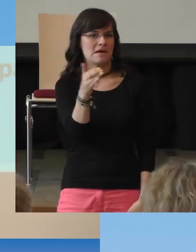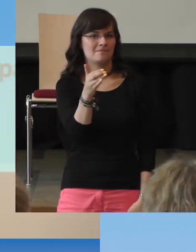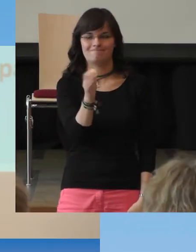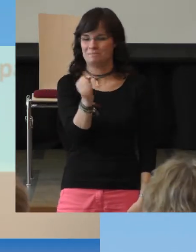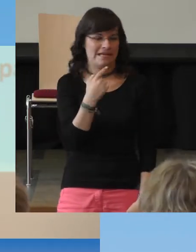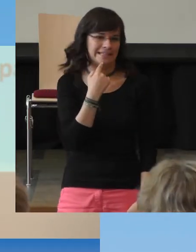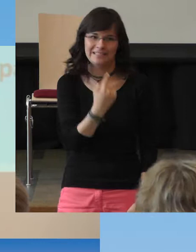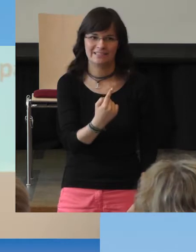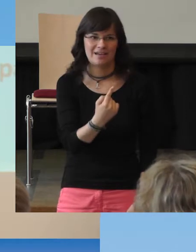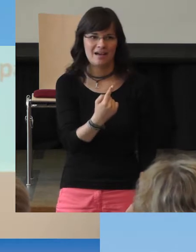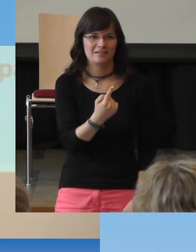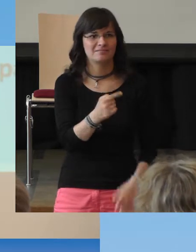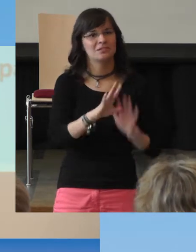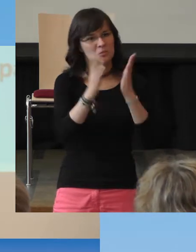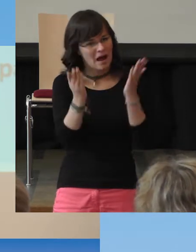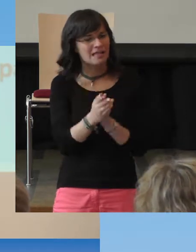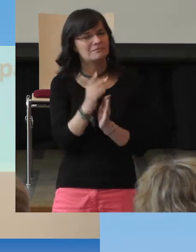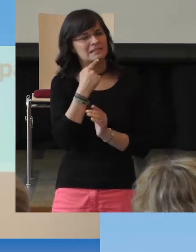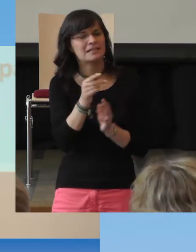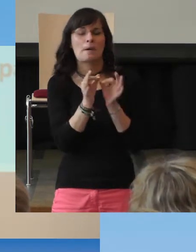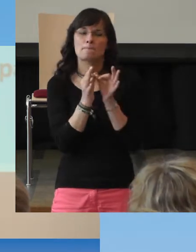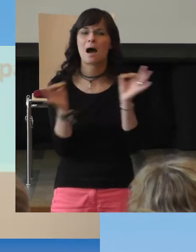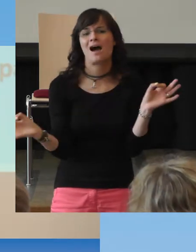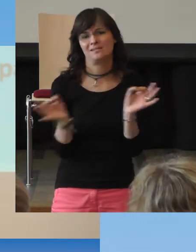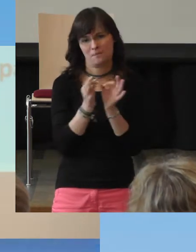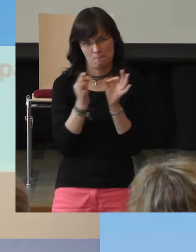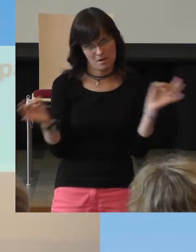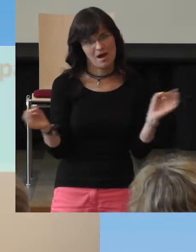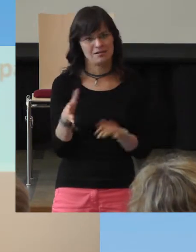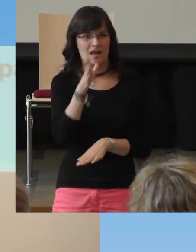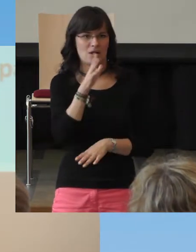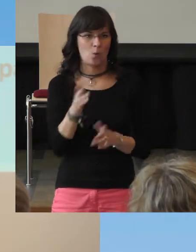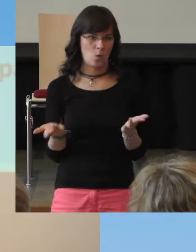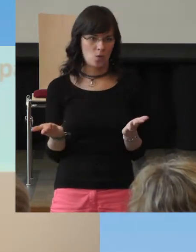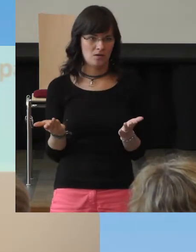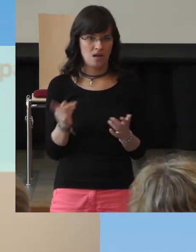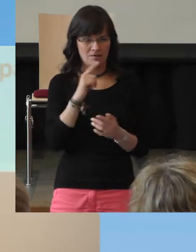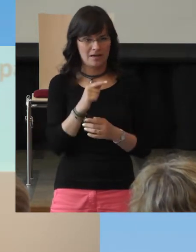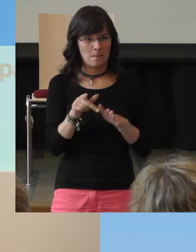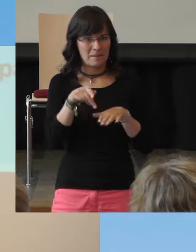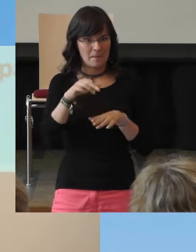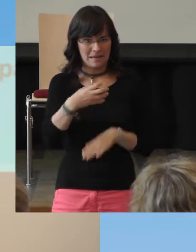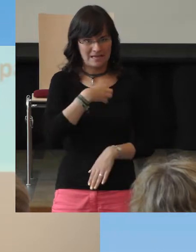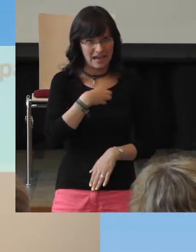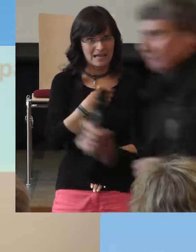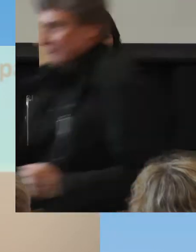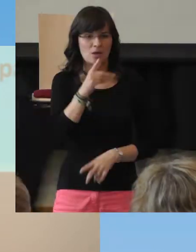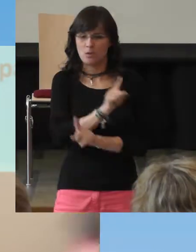dazu raten mit Alkohol generell maßvoll umzugehen und wenn sie neuropathie Beschwerden haben kein Alkohol mehr ganz eindeutig